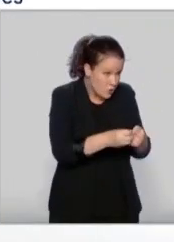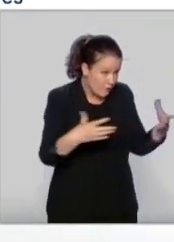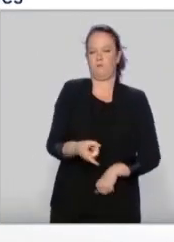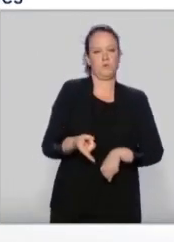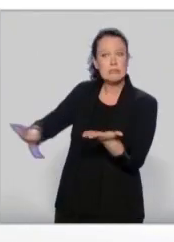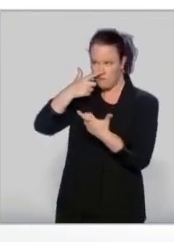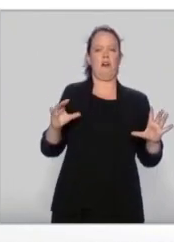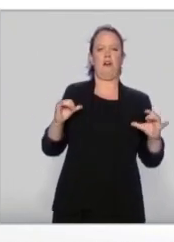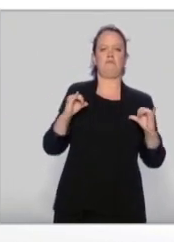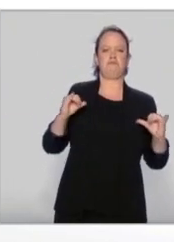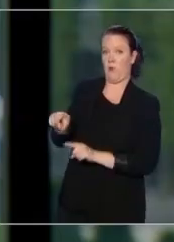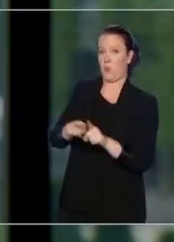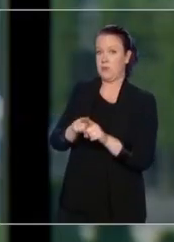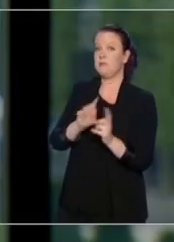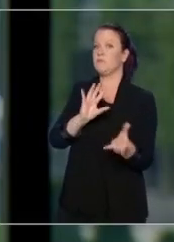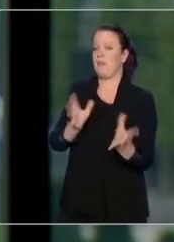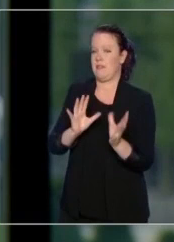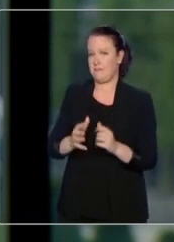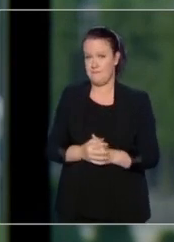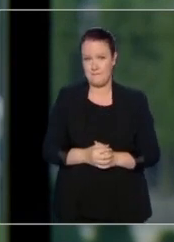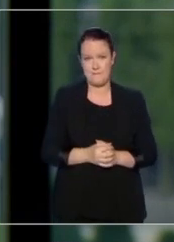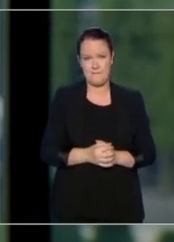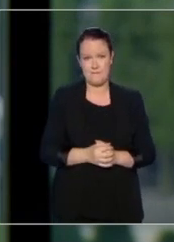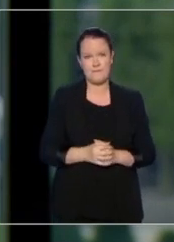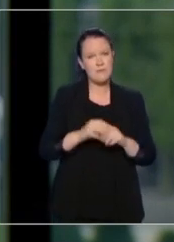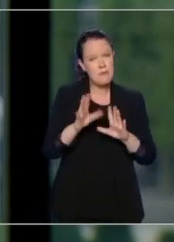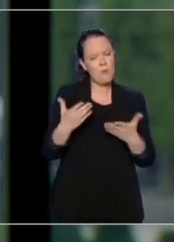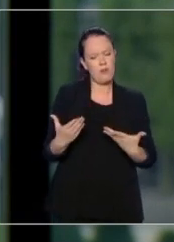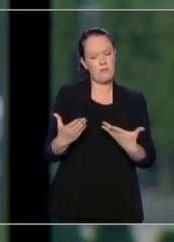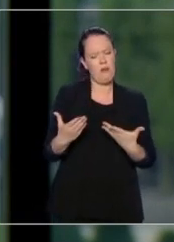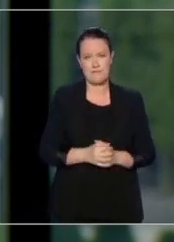temps, je vous nique fortement, mais je fais le choix de la confiance.